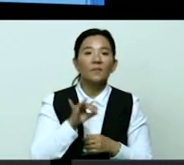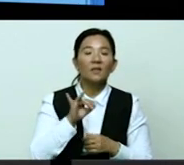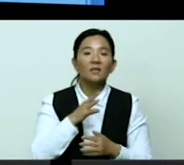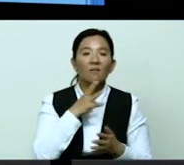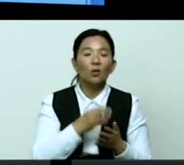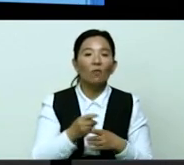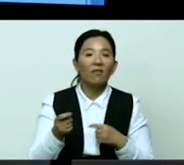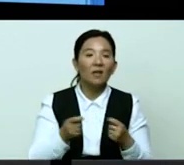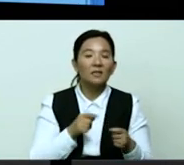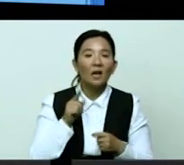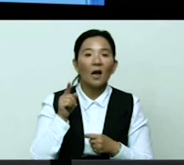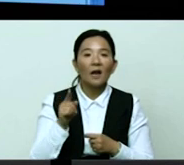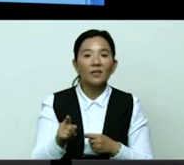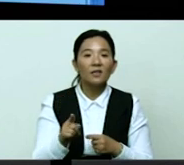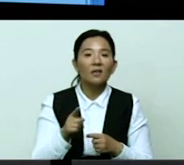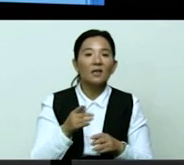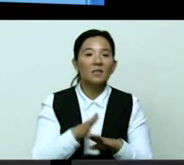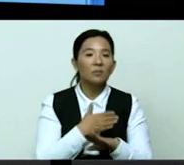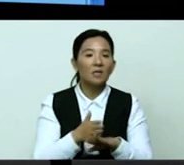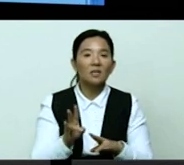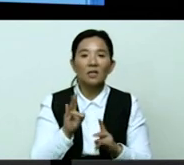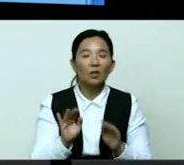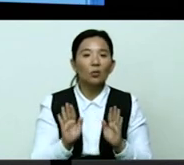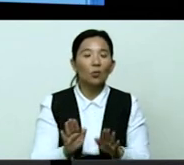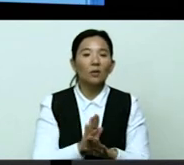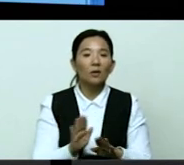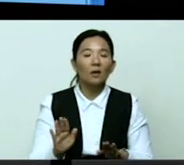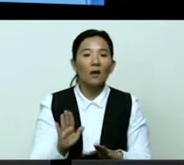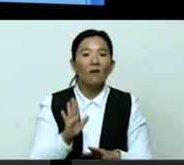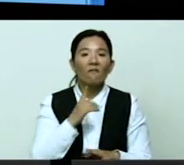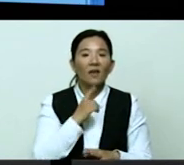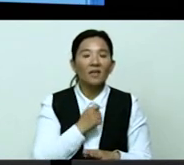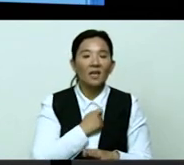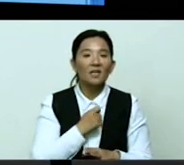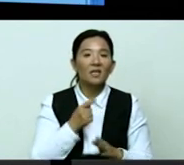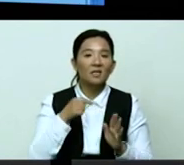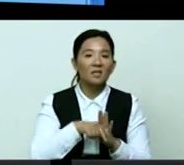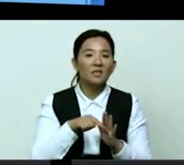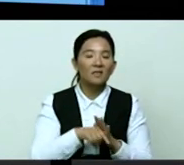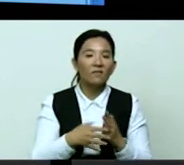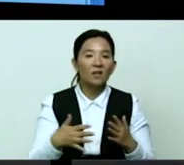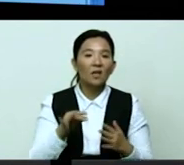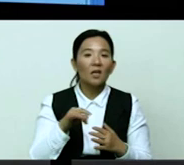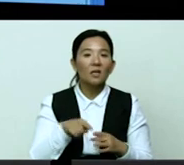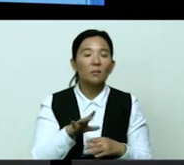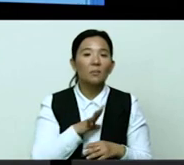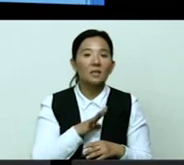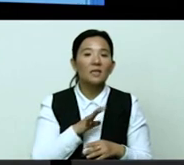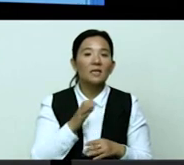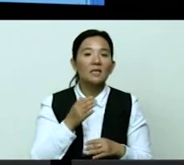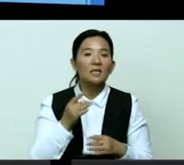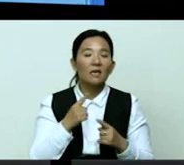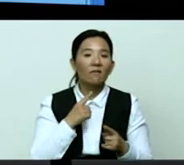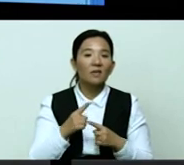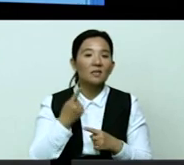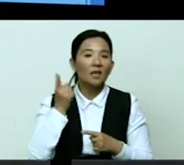свою власть они распределяли не только в военной сфере, но и это был совет старейшин,